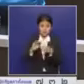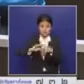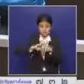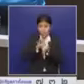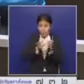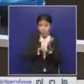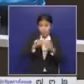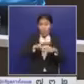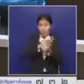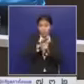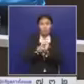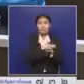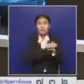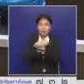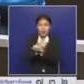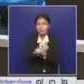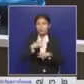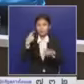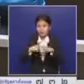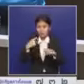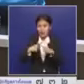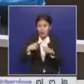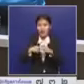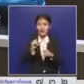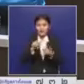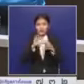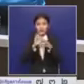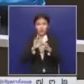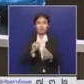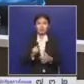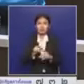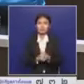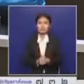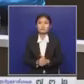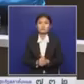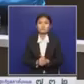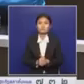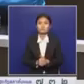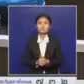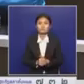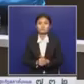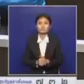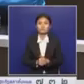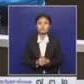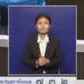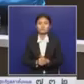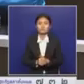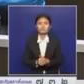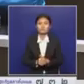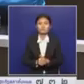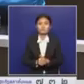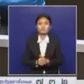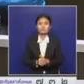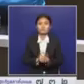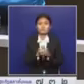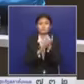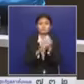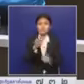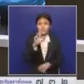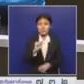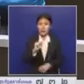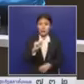ที่เกี่ยวข้องนี่คือเรื่องที่เราเป็นห่วงสภาแห่งนี้นะครับวันนี้เราอย่ามาพูดว่านายก